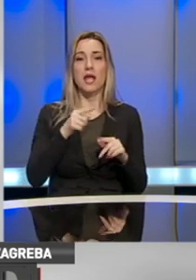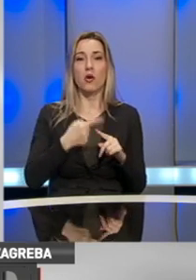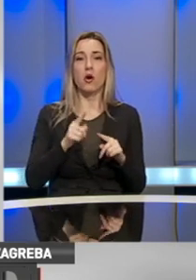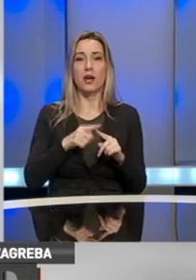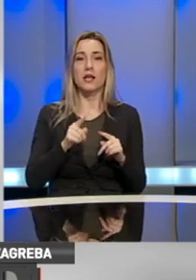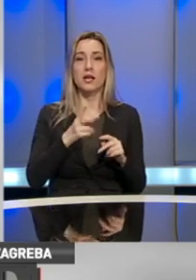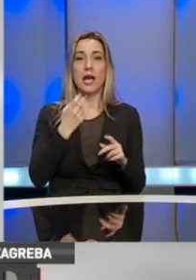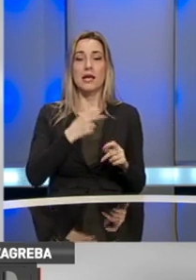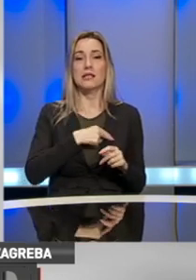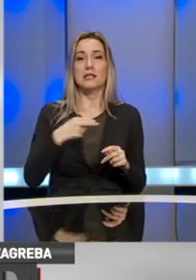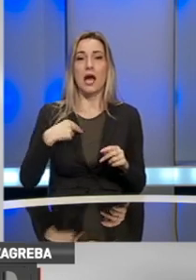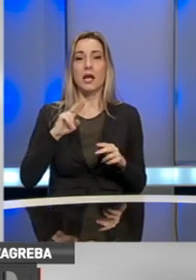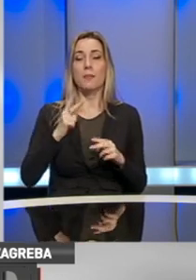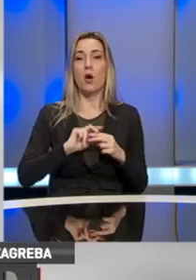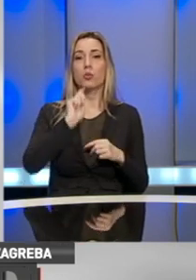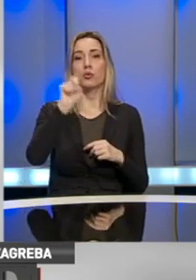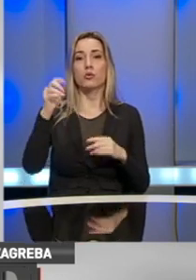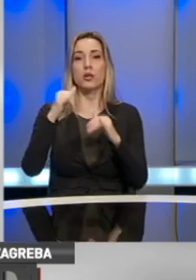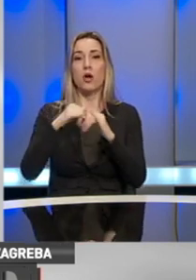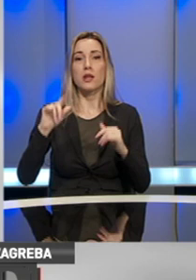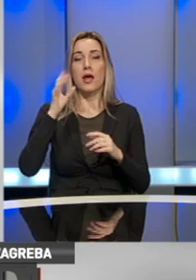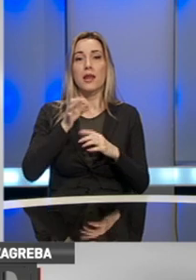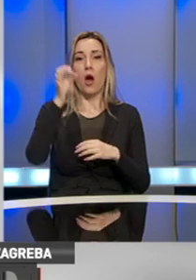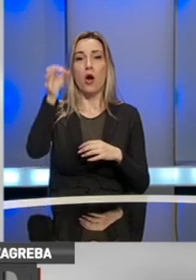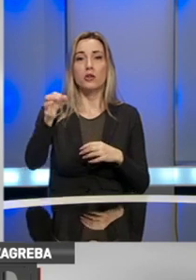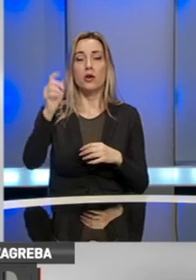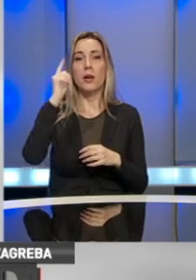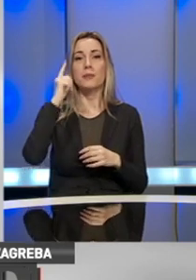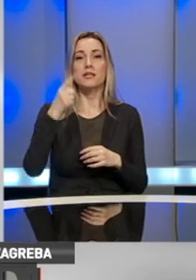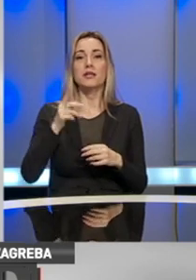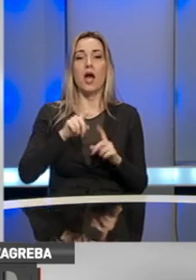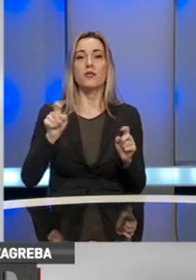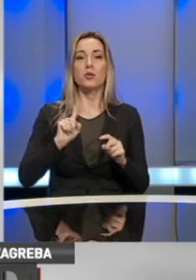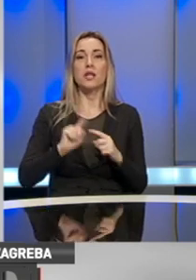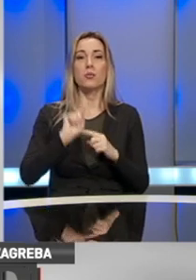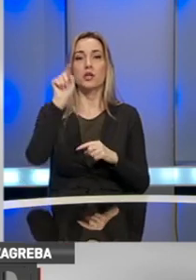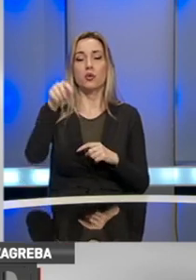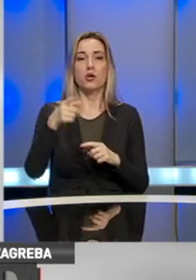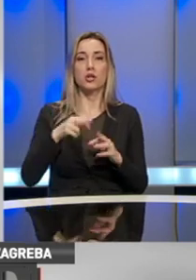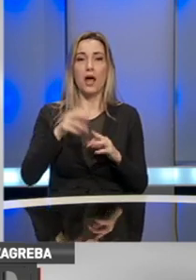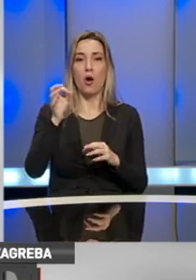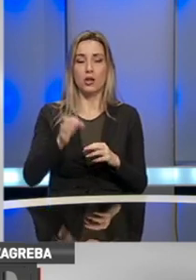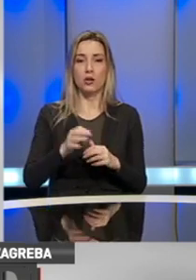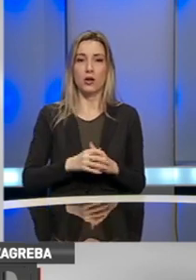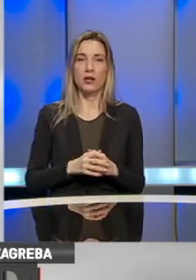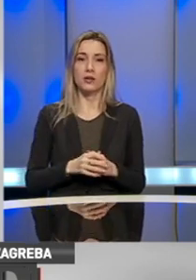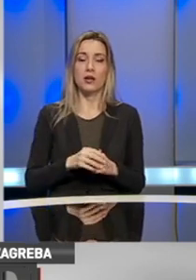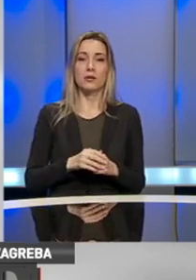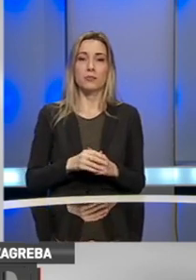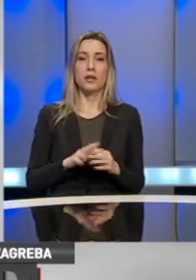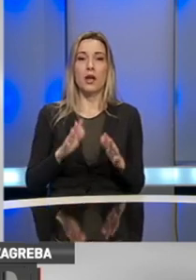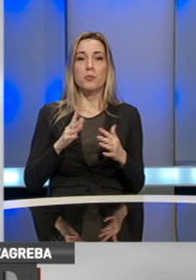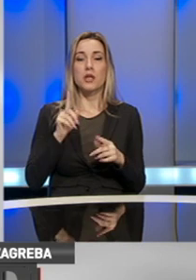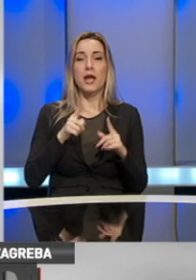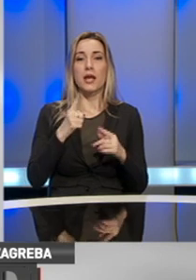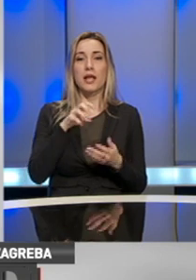iz Zagreba i drugih dijelova Hrvatske na otok, misleći da virus možda ne može doći na otok, zaboravljajući možda da je jedan